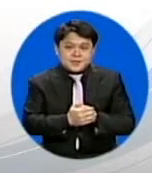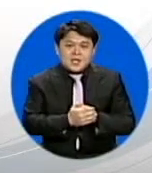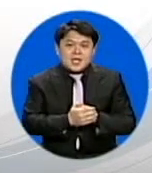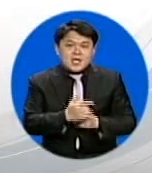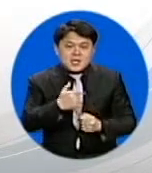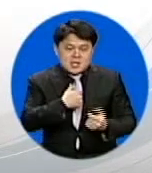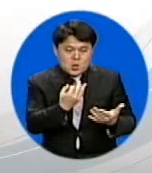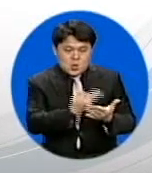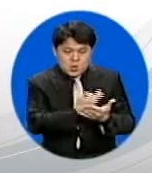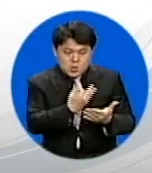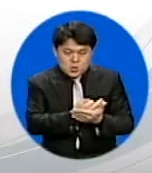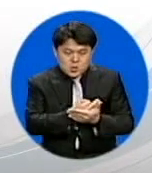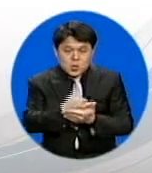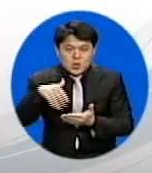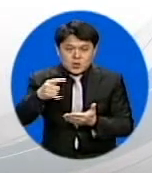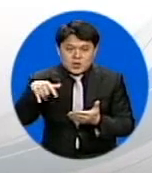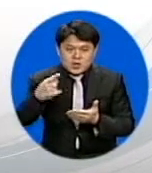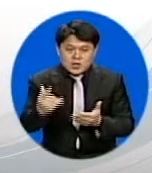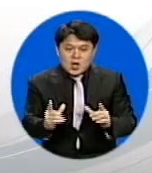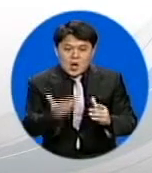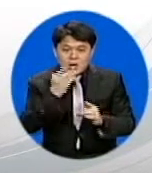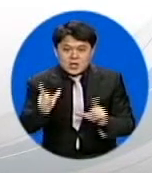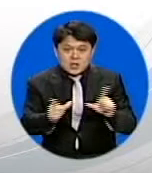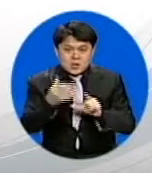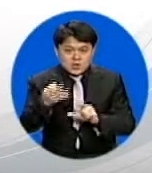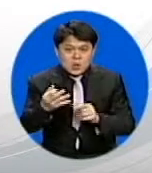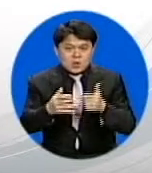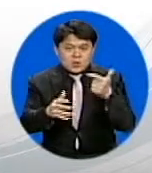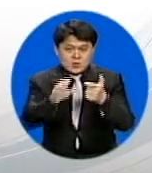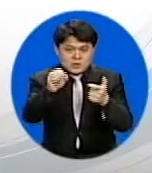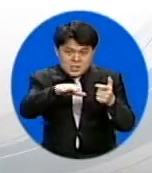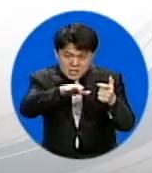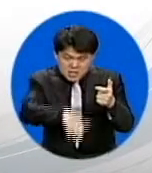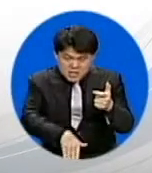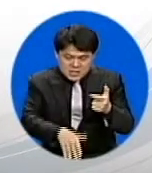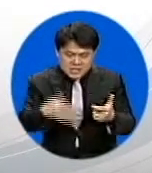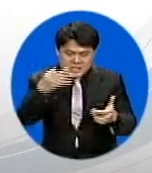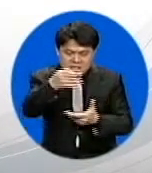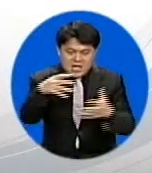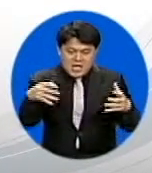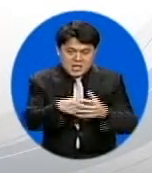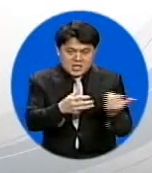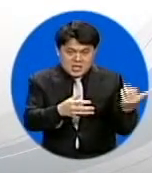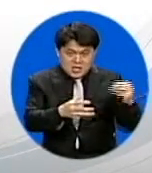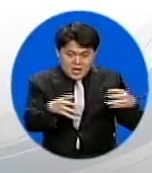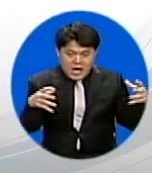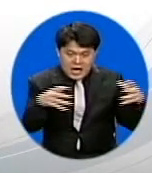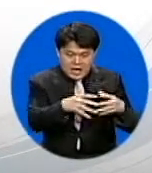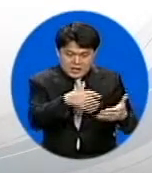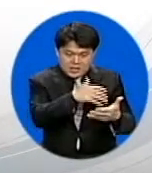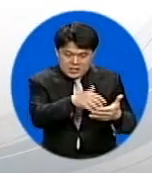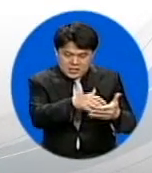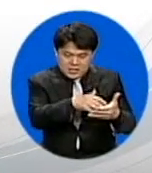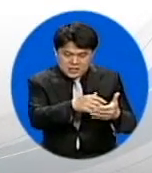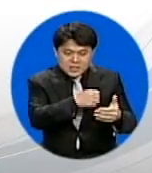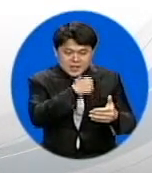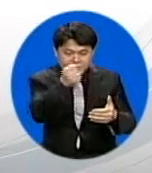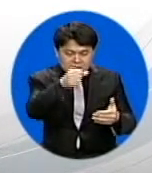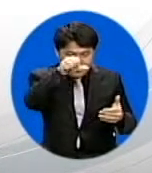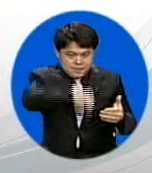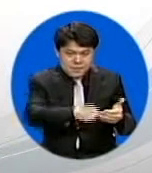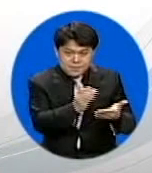본인의 소득이 최저 생계비 60% 이하이면서 전체 재산이 1억 원 이하인 경우를 선정 기준으로 삼고